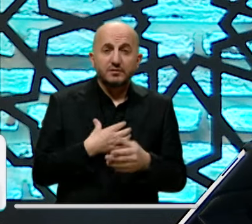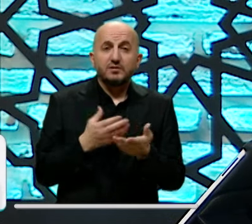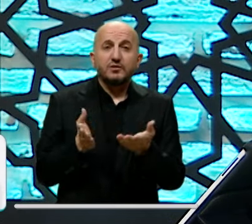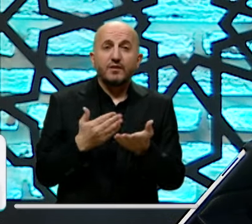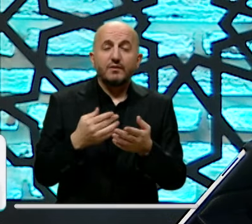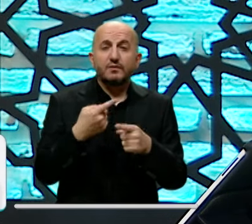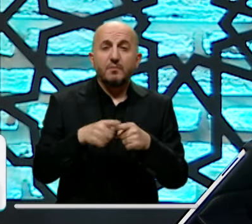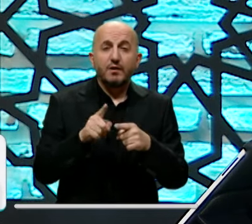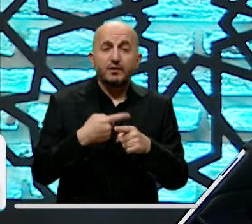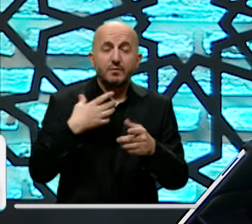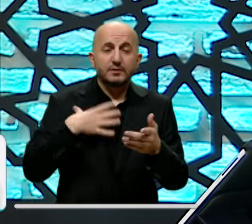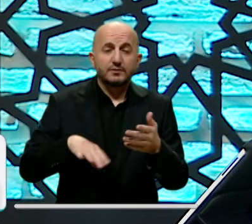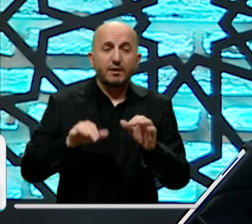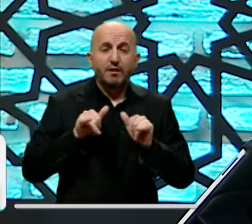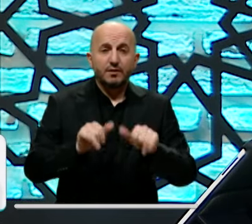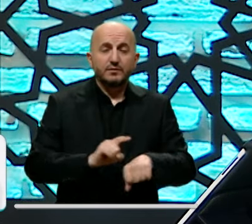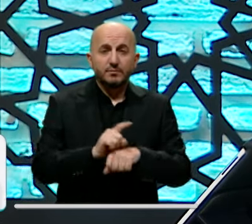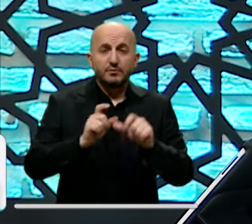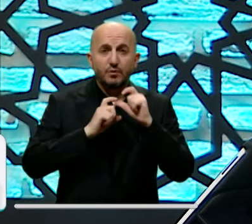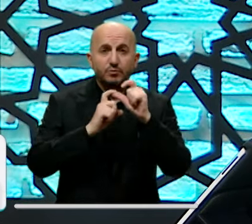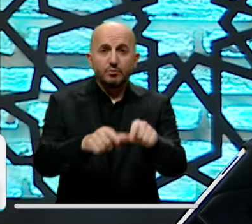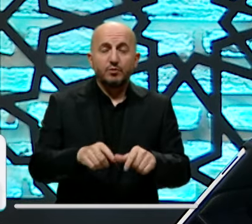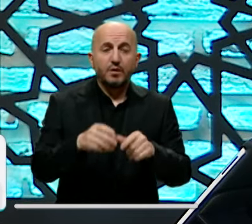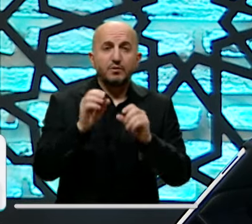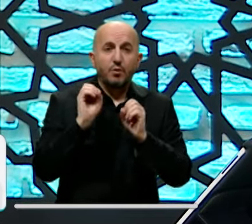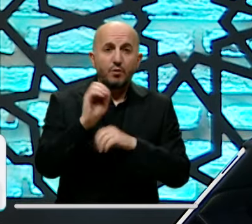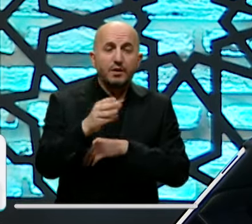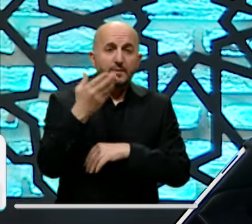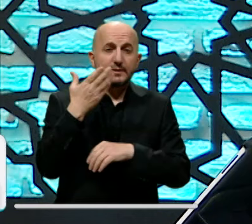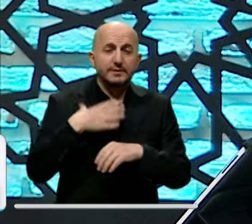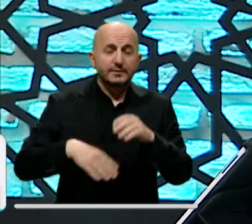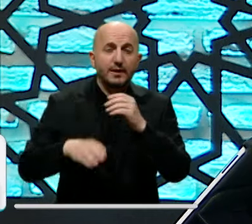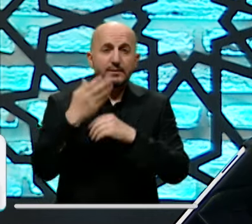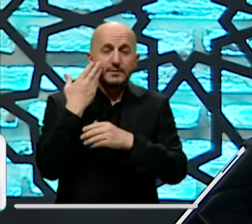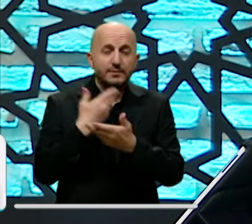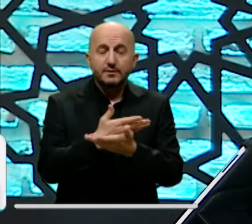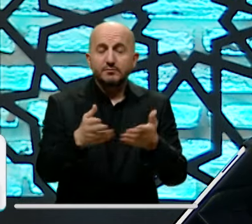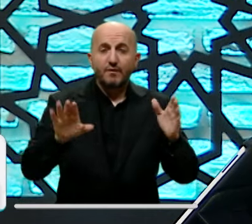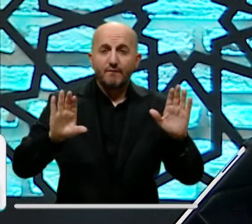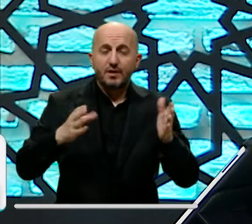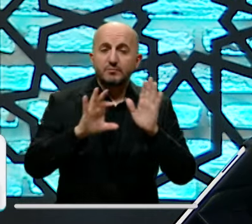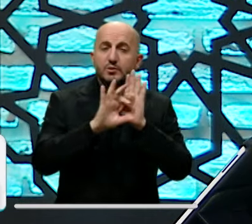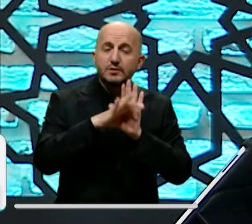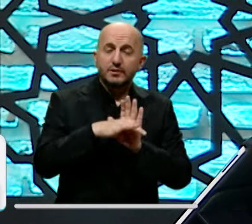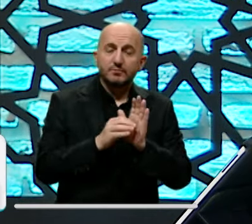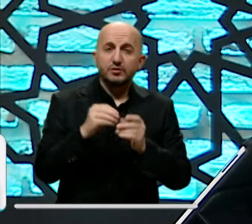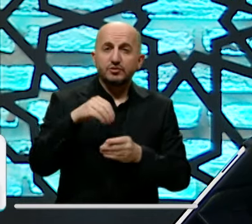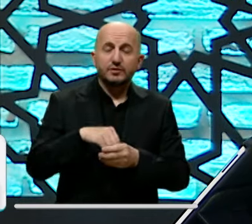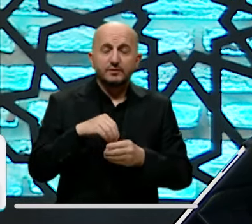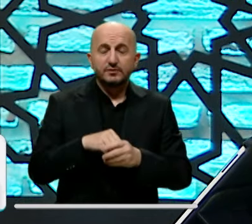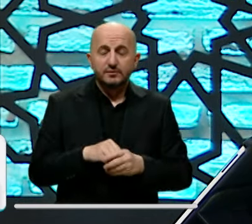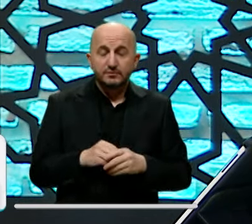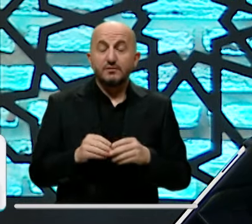isteyen aynı zamanda sorularını göndermek isteyen izleyicilerimiz Facebook ve Instagram'ı kullanarak diyanete soralım sayfalarına